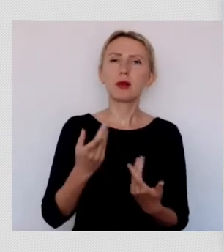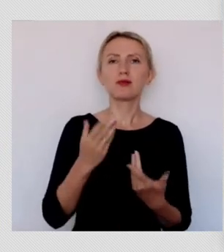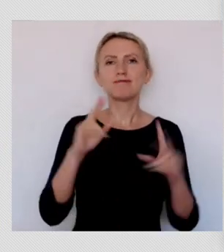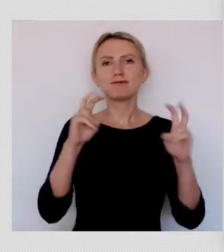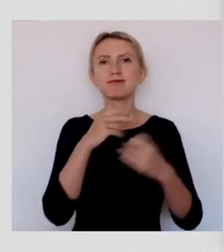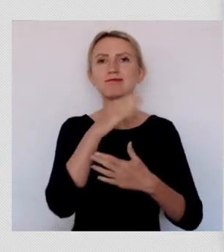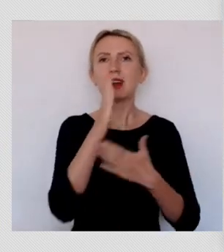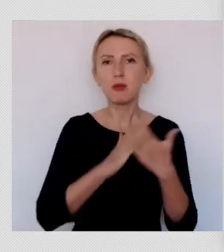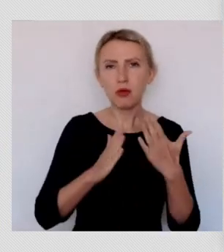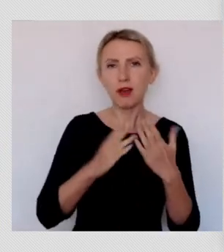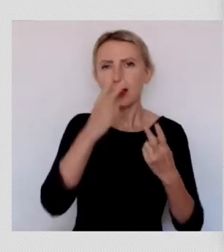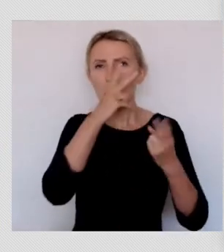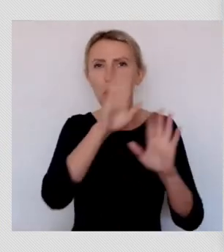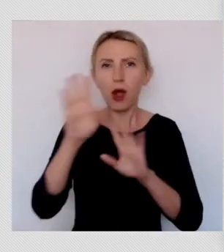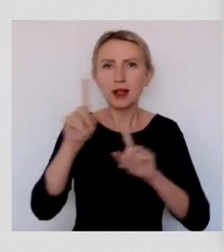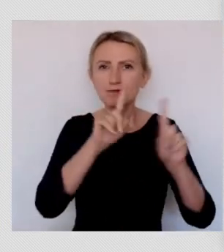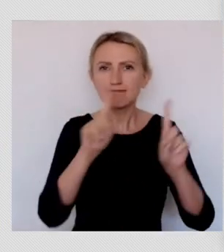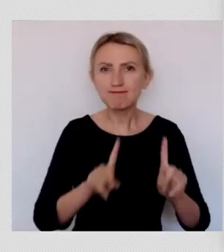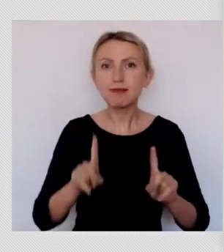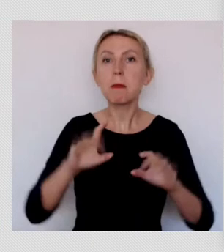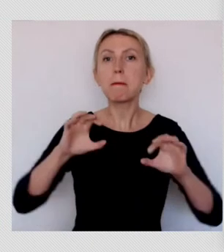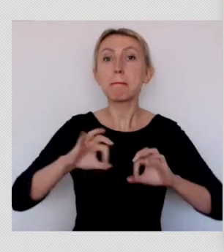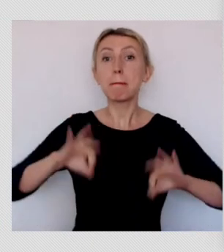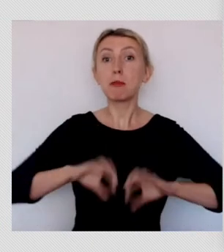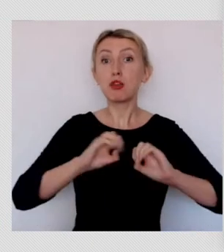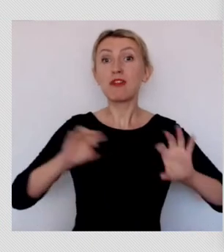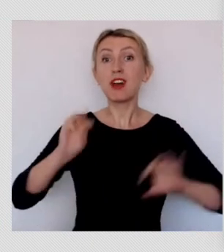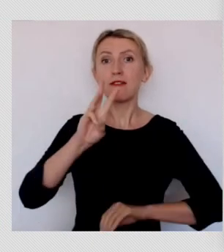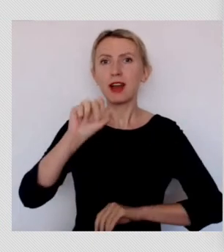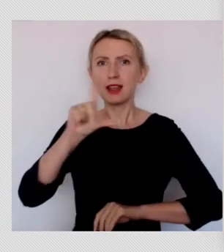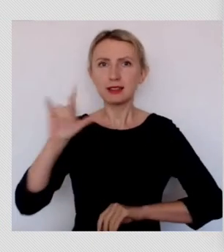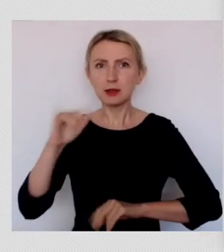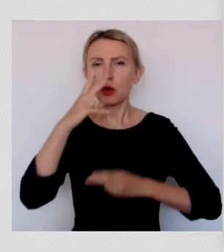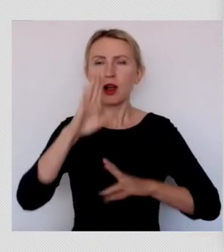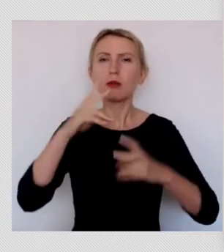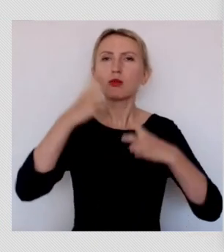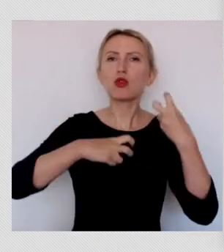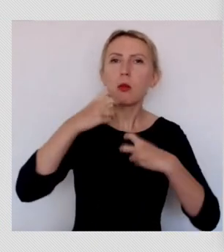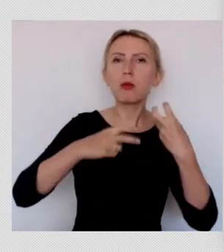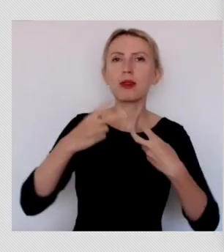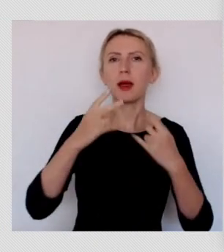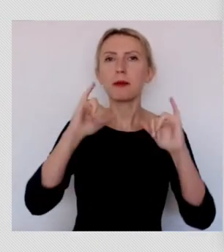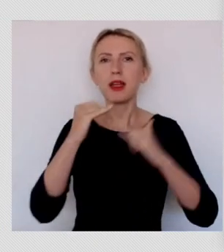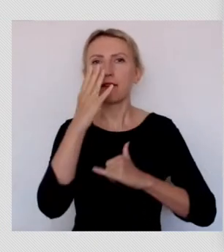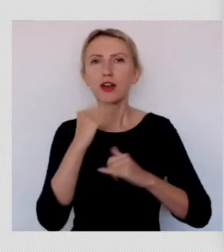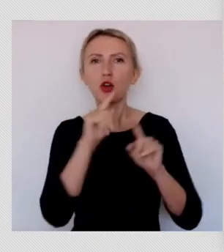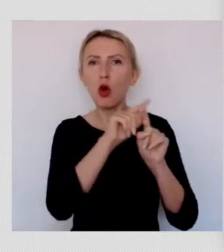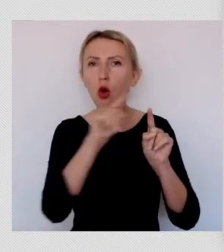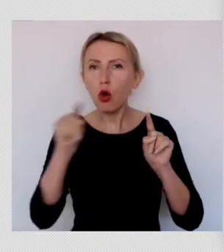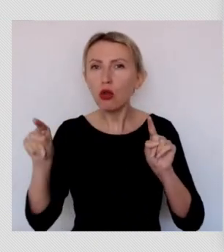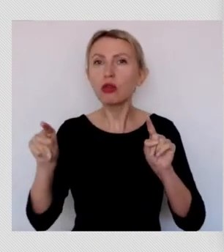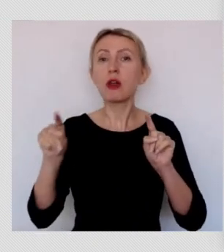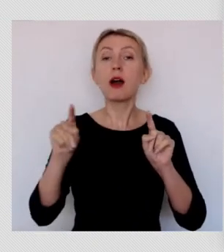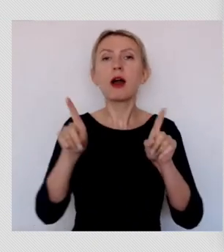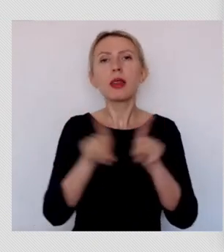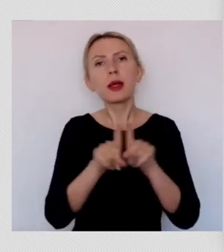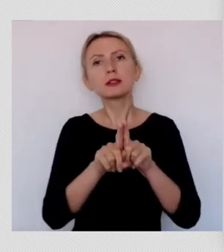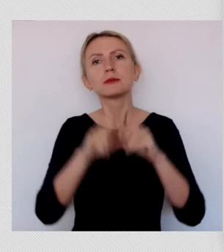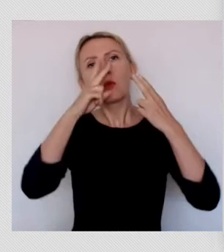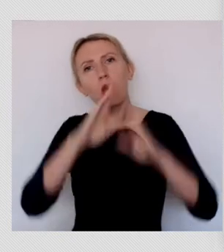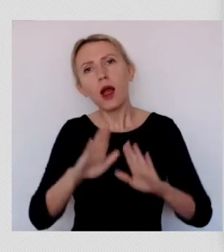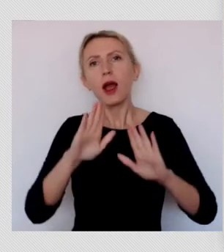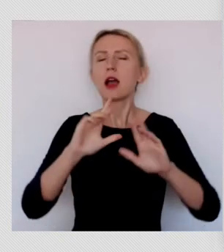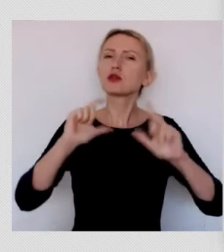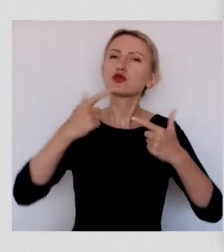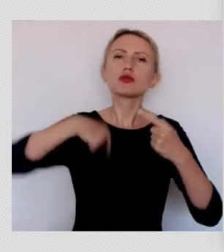profesor Walecki zaproponował, mapowanie problemów, no i poszukać, czy wskazać może, co